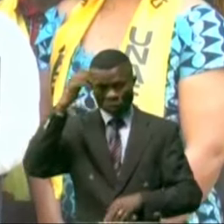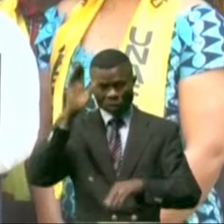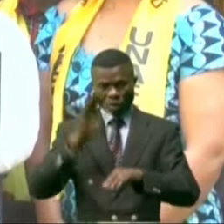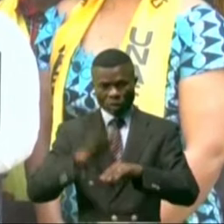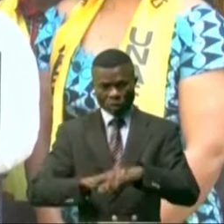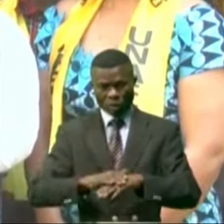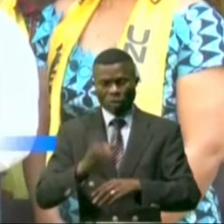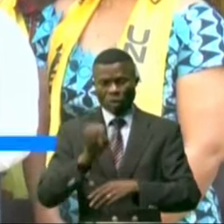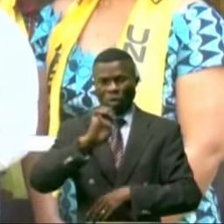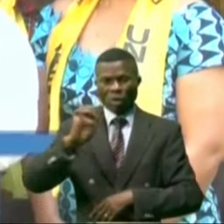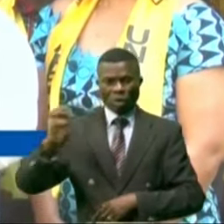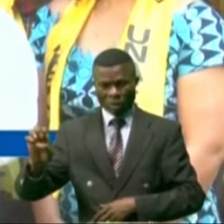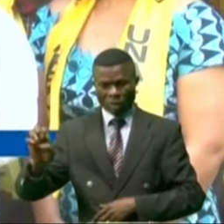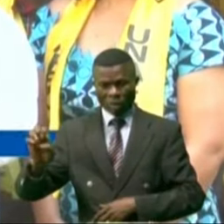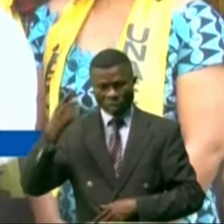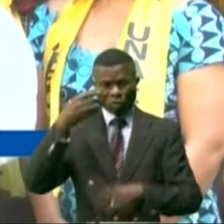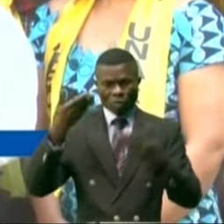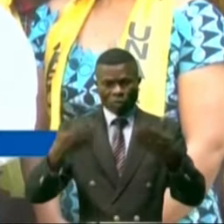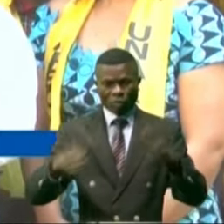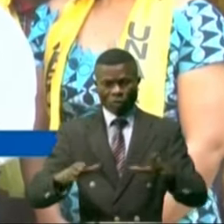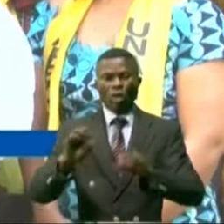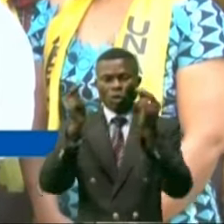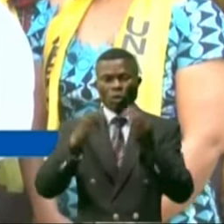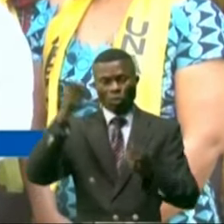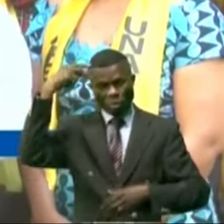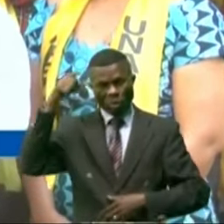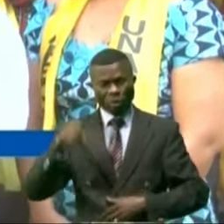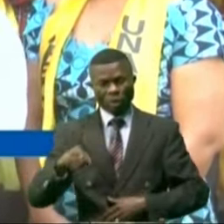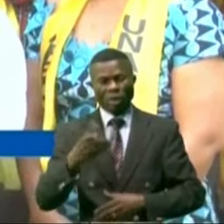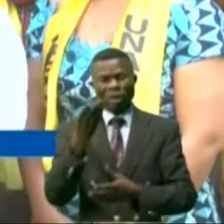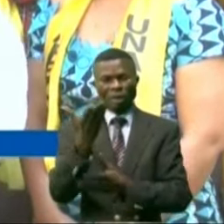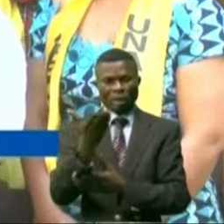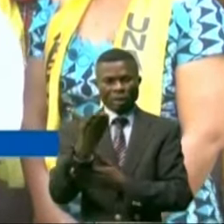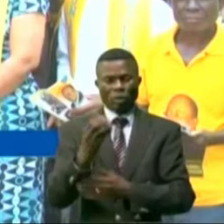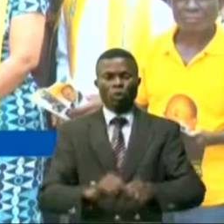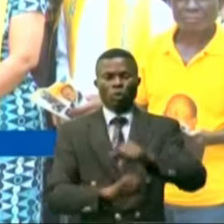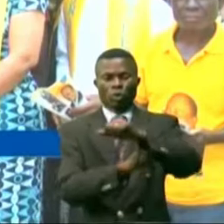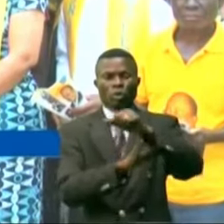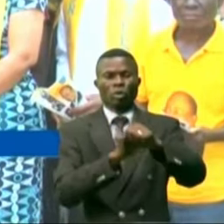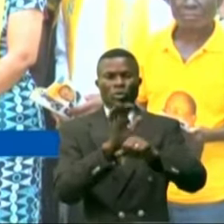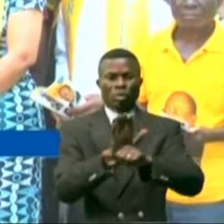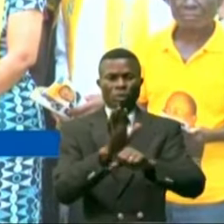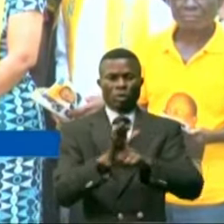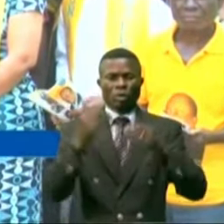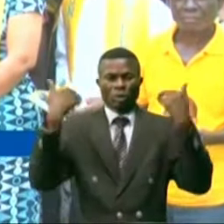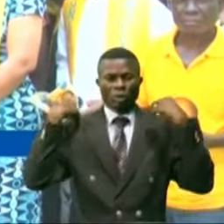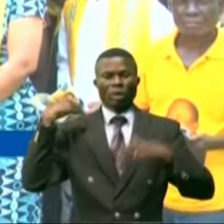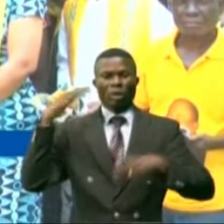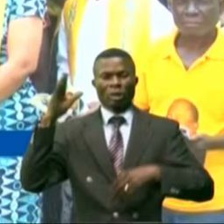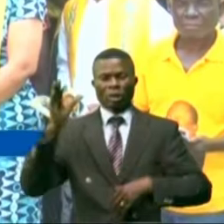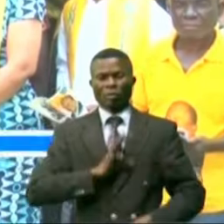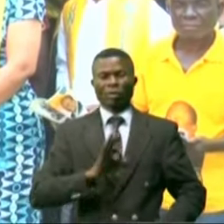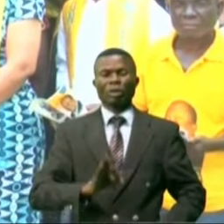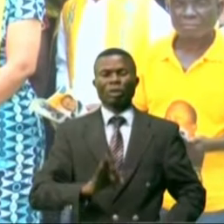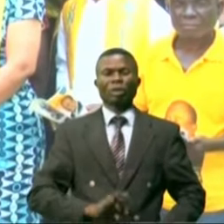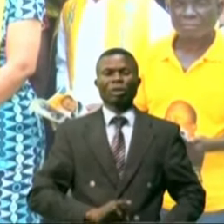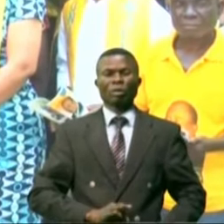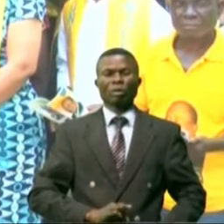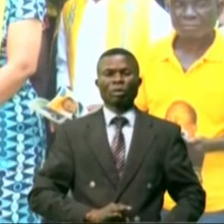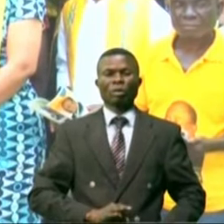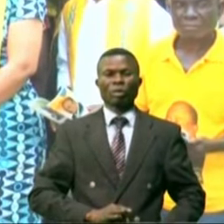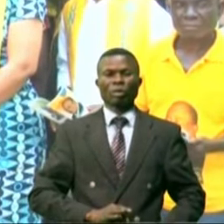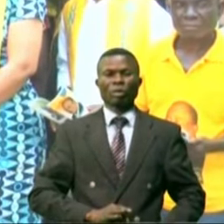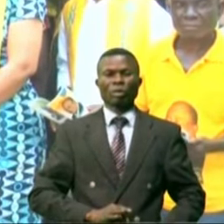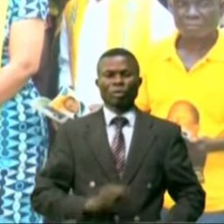à l'Est. Et pour clore, cette formation politique réitère son soutien au chef de l'État, Félix-Antoine Tshisekedi.